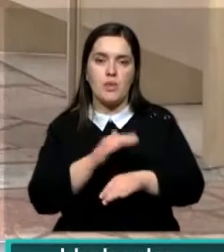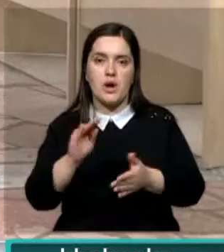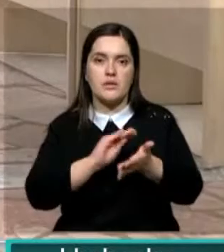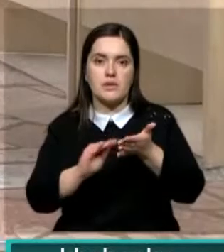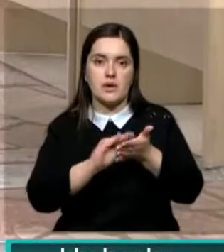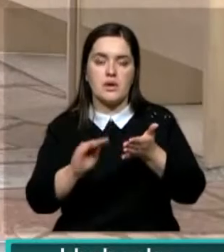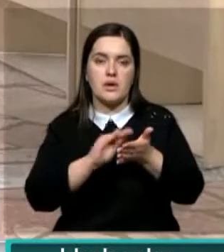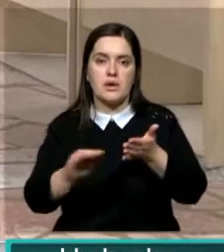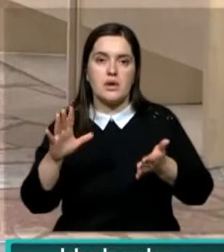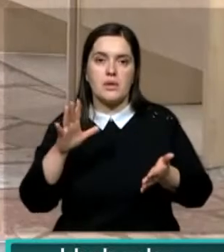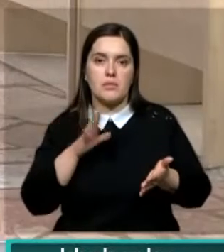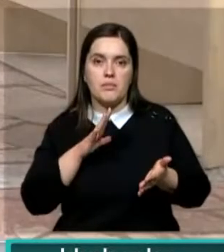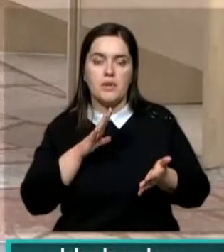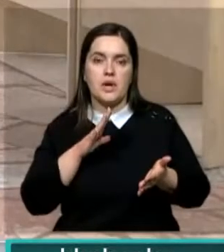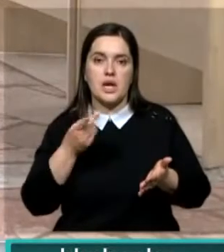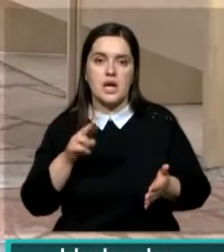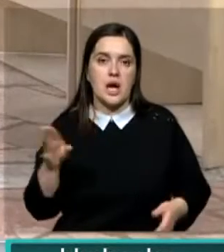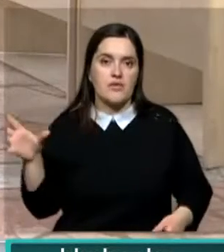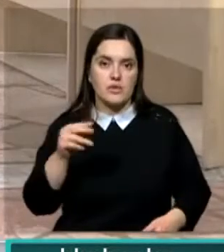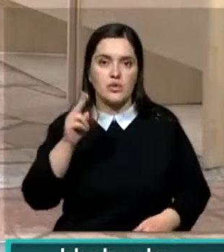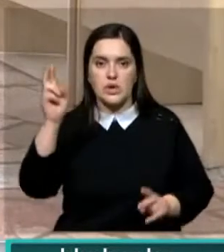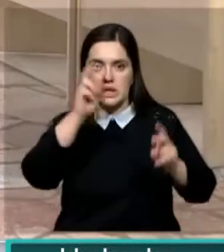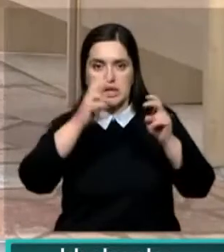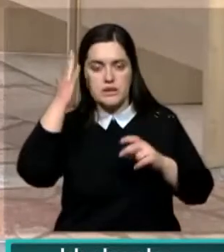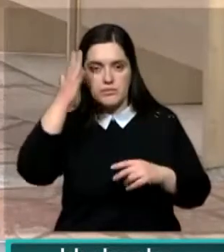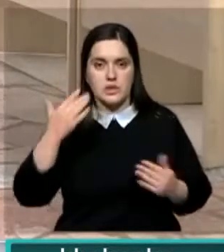были ярким огоньком для всех, кто искал смысл жизни.